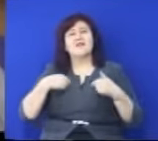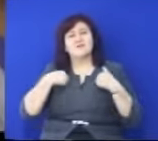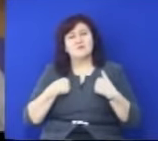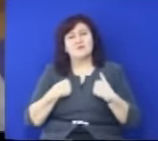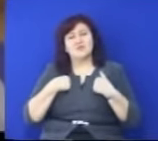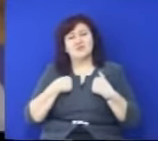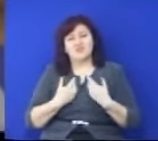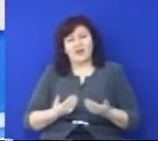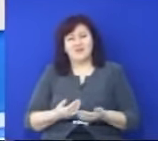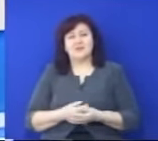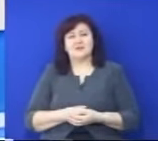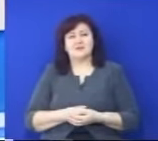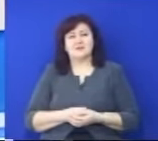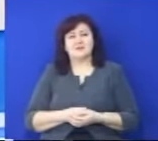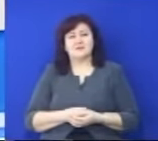бір отбасындаймыз.